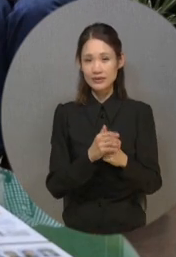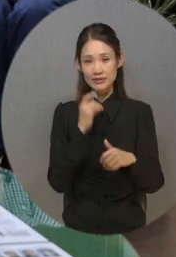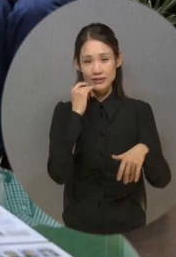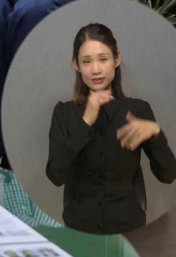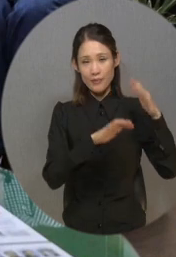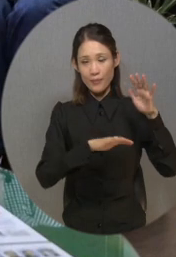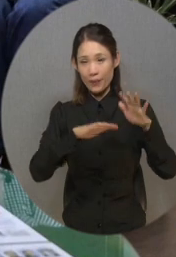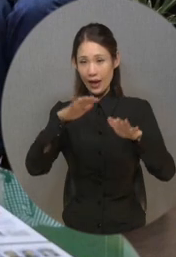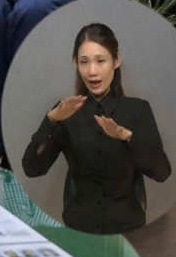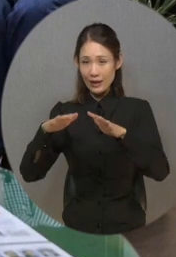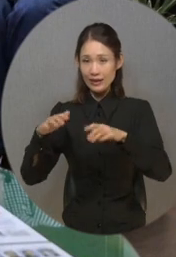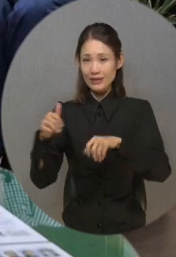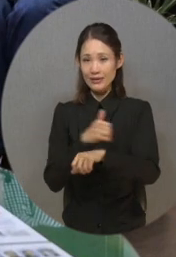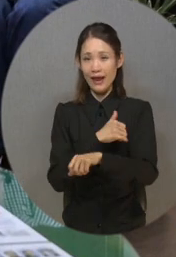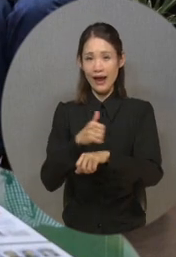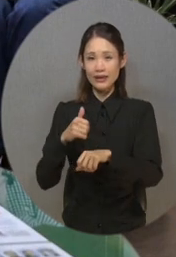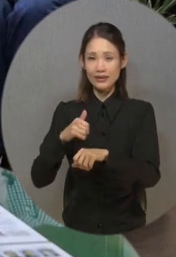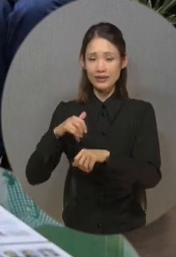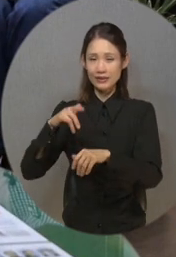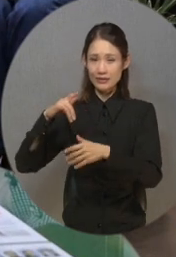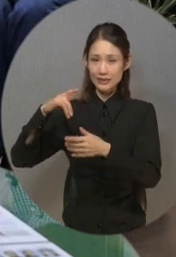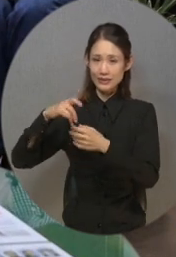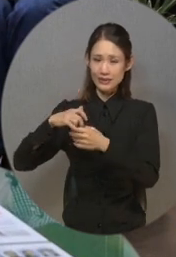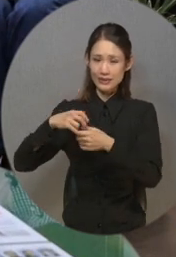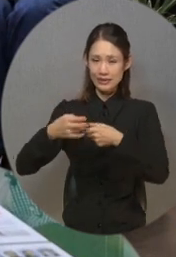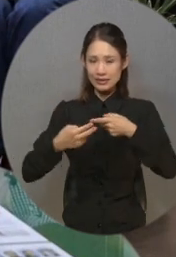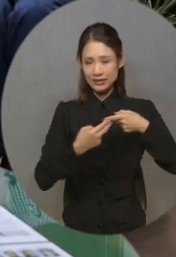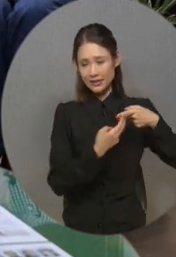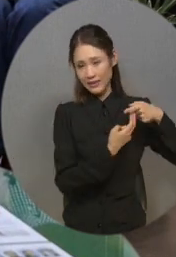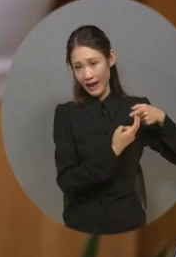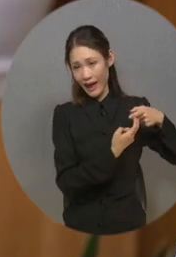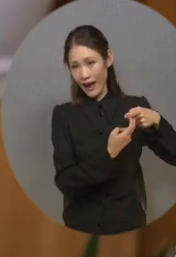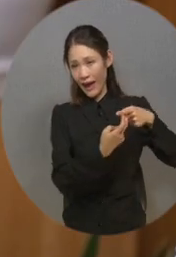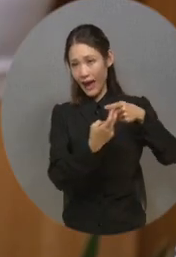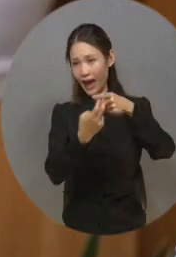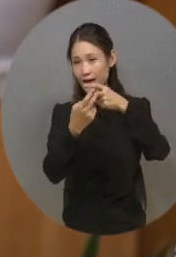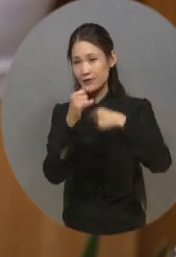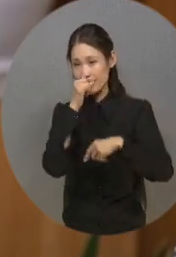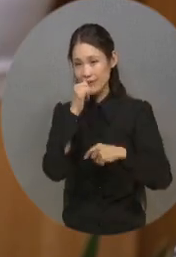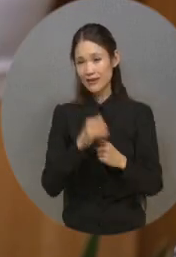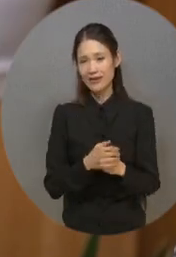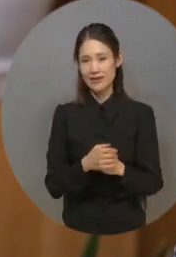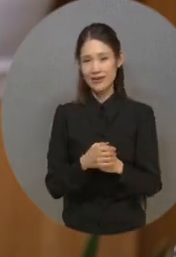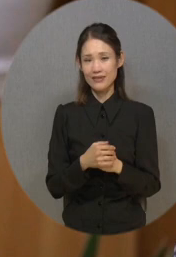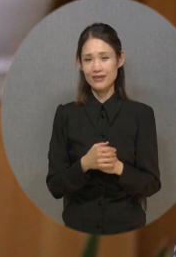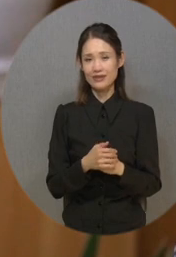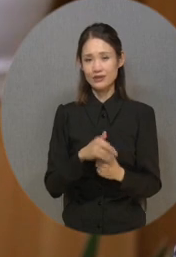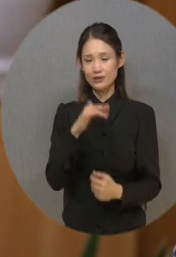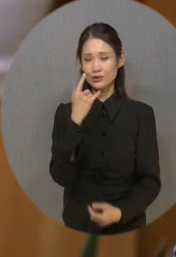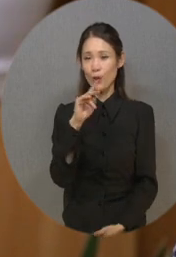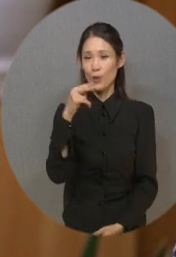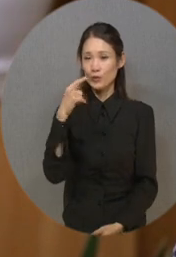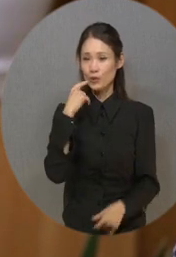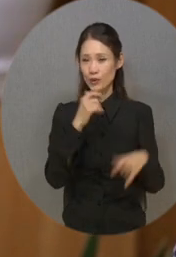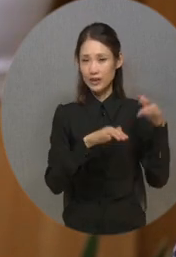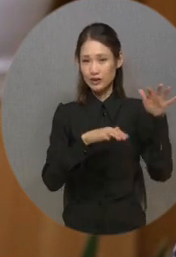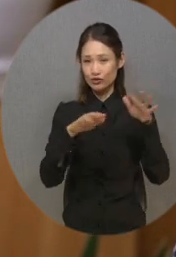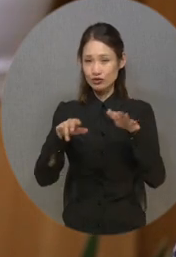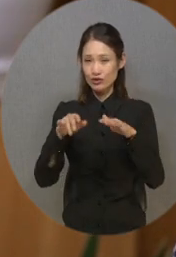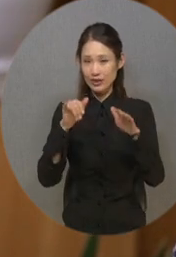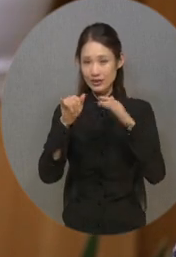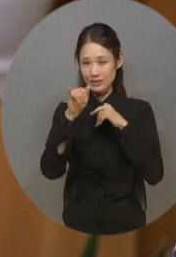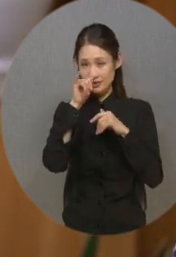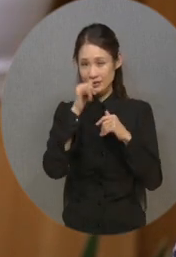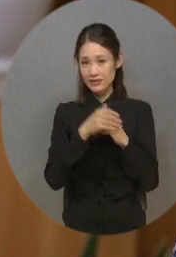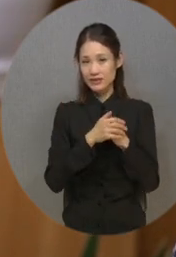바다 위를 달리는 네. 케이블카가 있습니다. 이야. 네. 이게 저 송도 네네네네네네